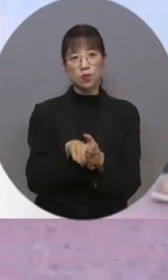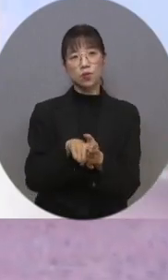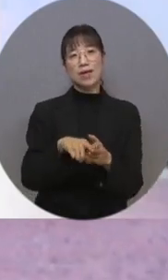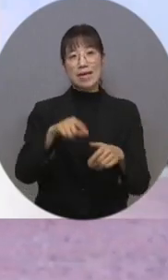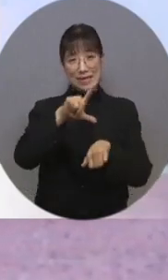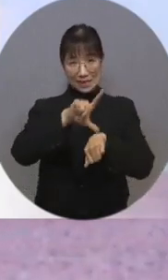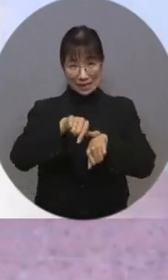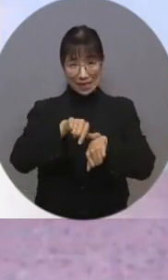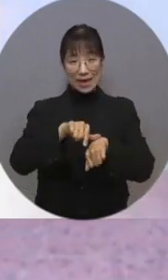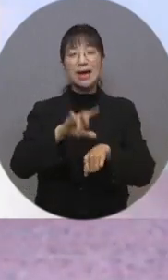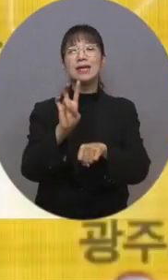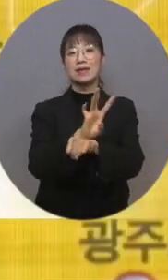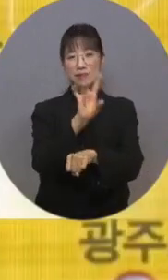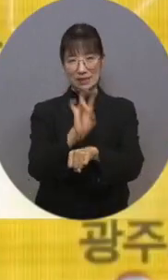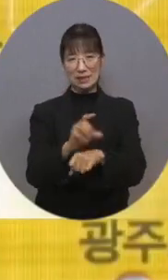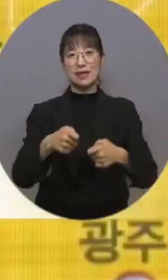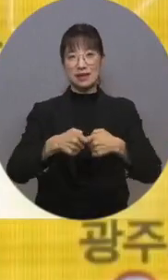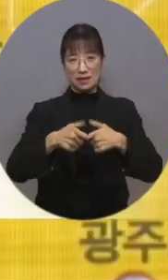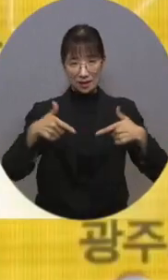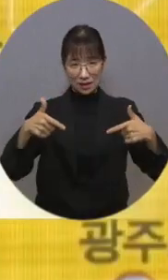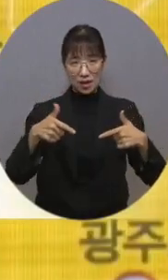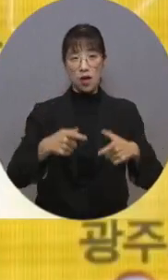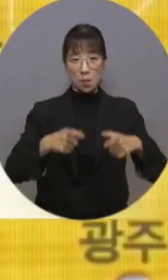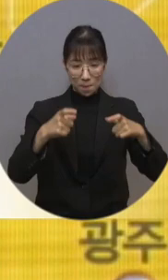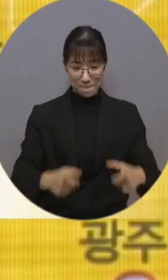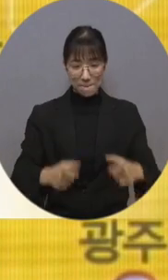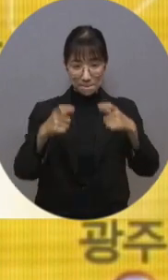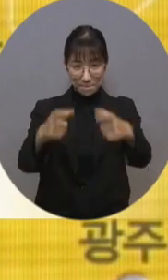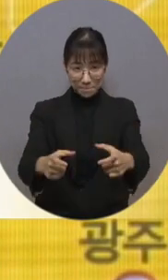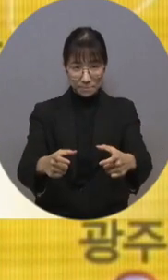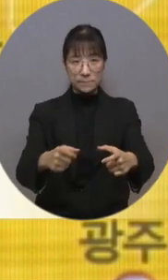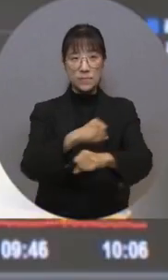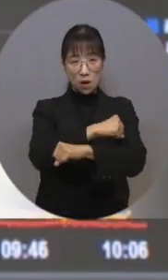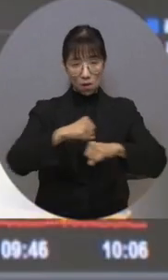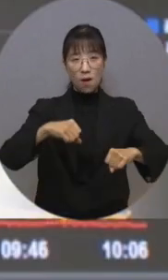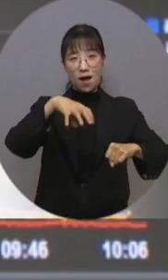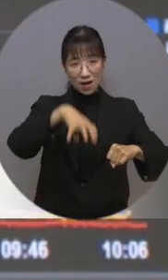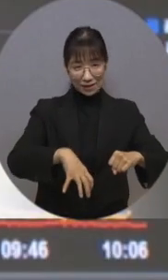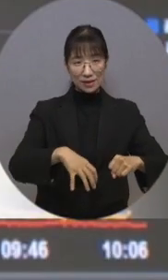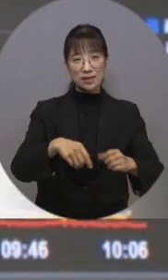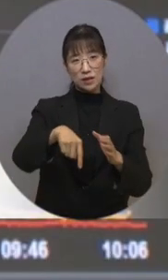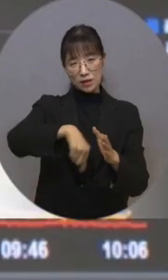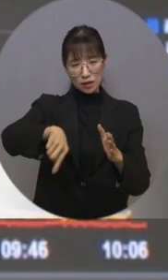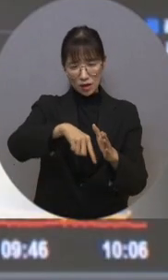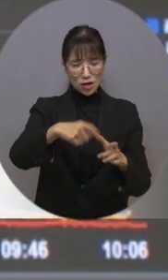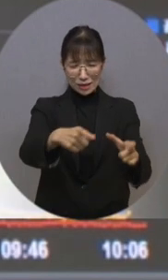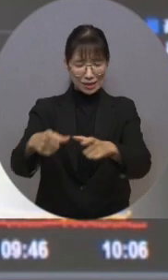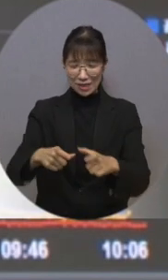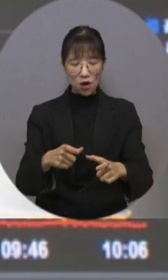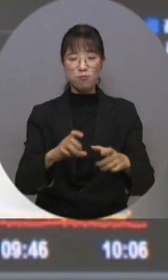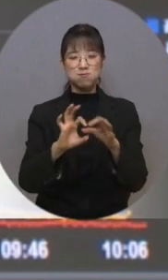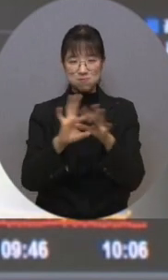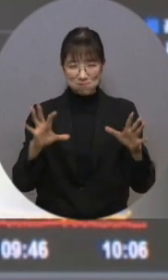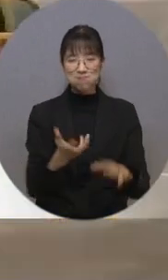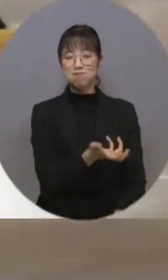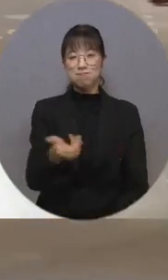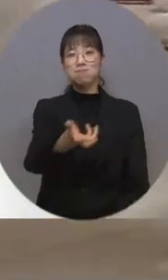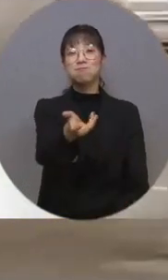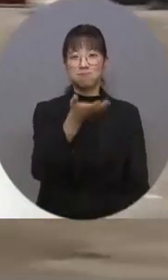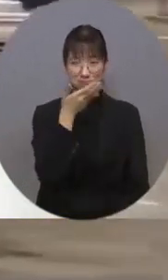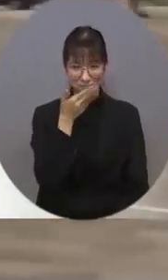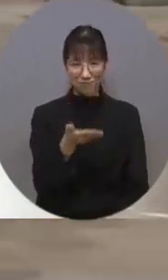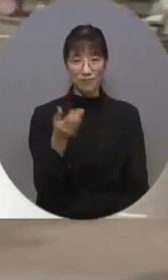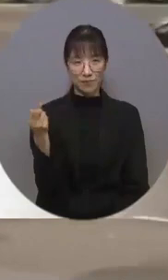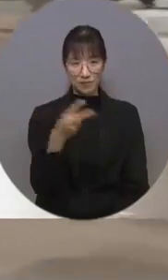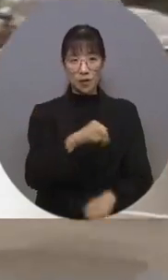시간을 24시간으로 늘리고 운행 범위도 같은 광역시도 내에선 시군을 따지지 않고 갈 수 있게 했고